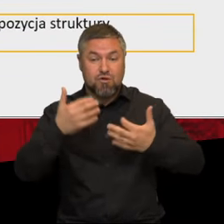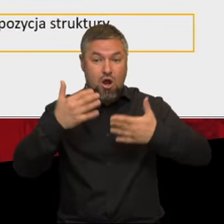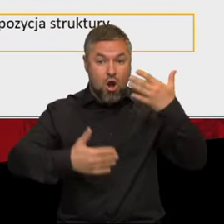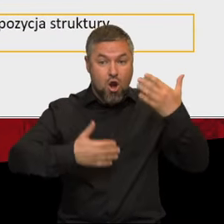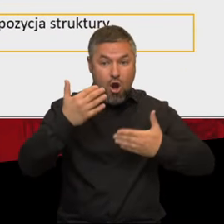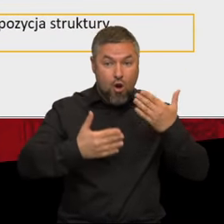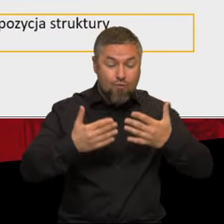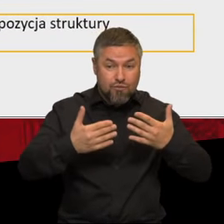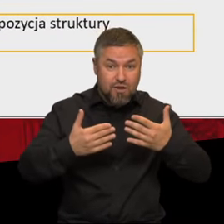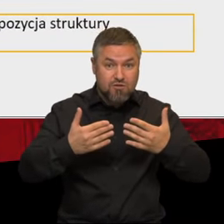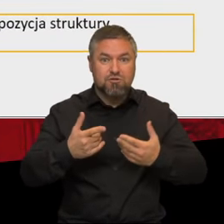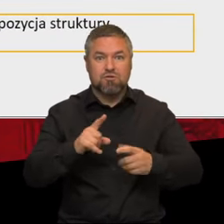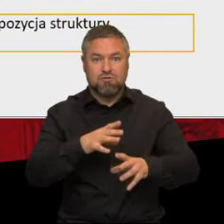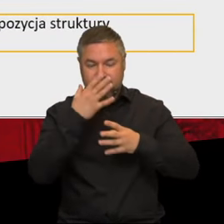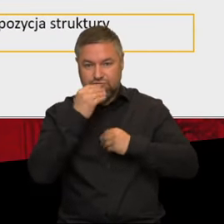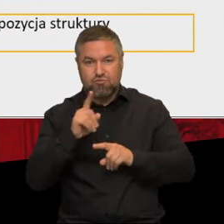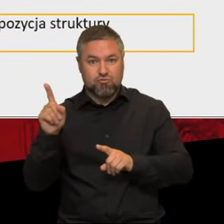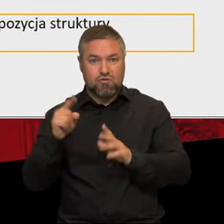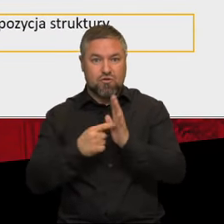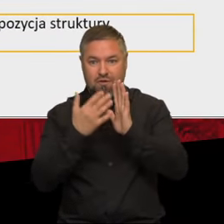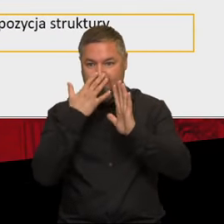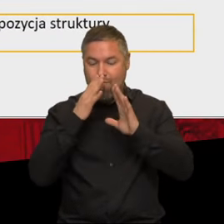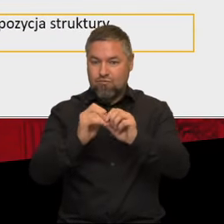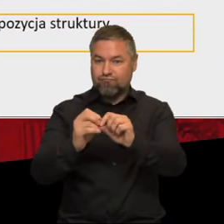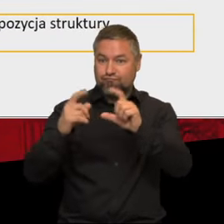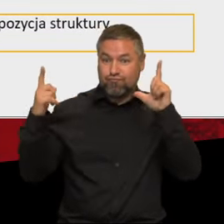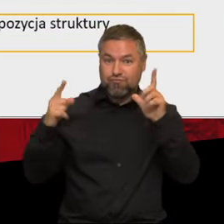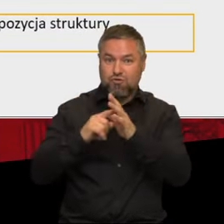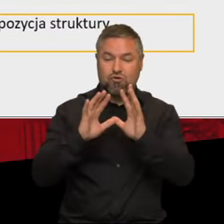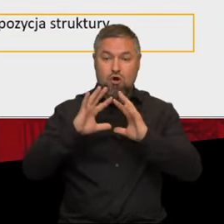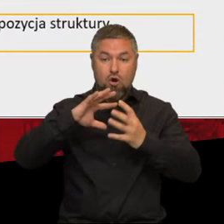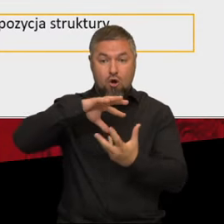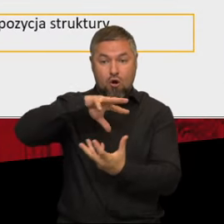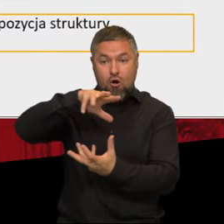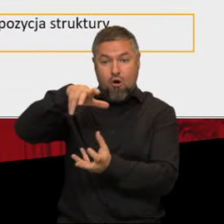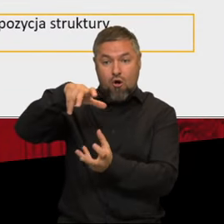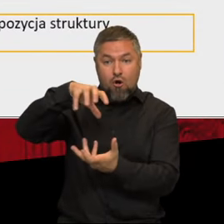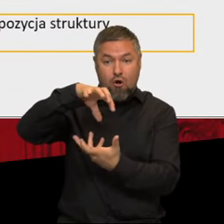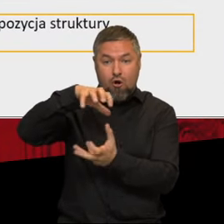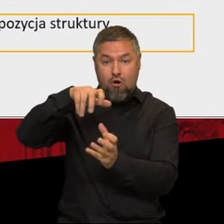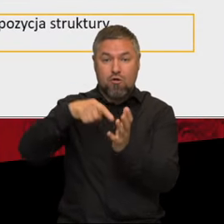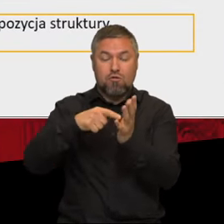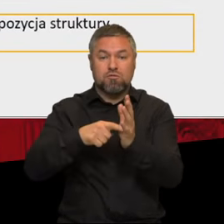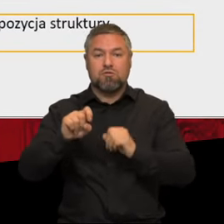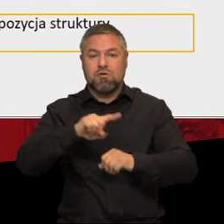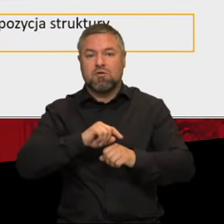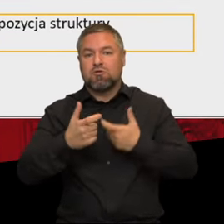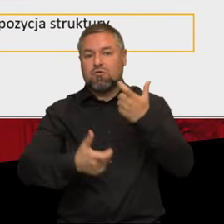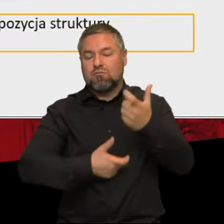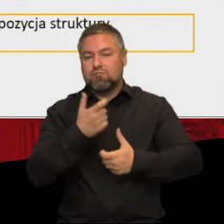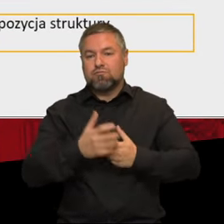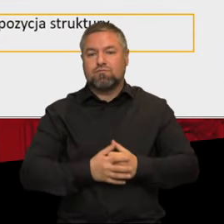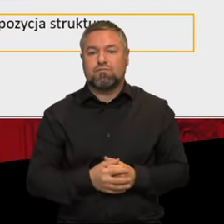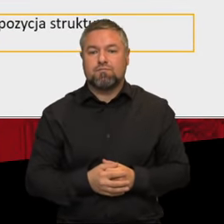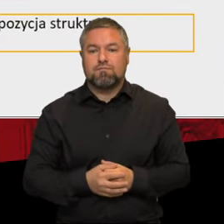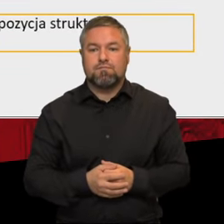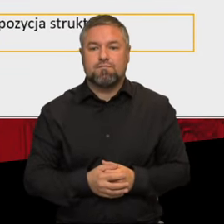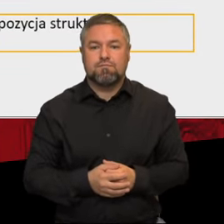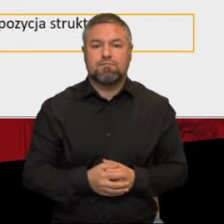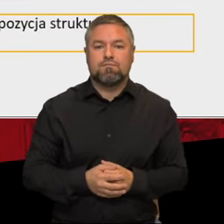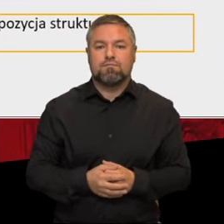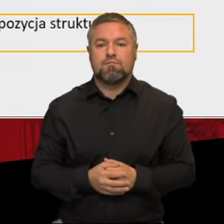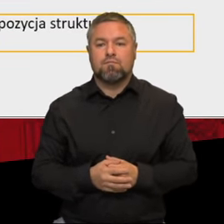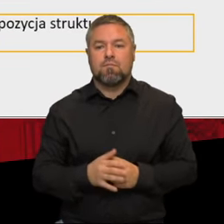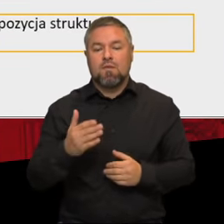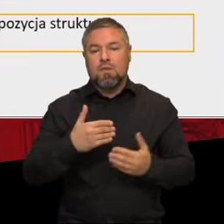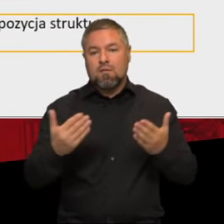komputerze i uzyskujemy to, co Państwo widzicie na tym slajdzie. To, co się obraca, to jest czwartorzędowa struktura, model